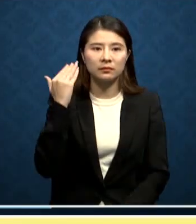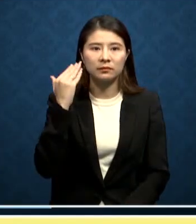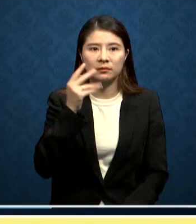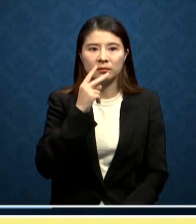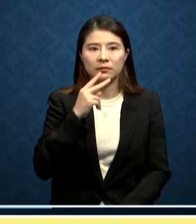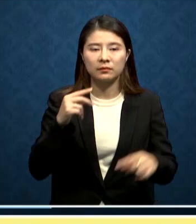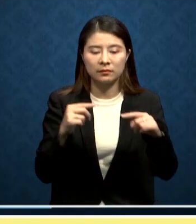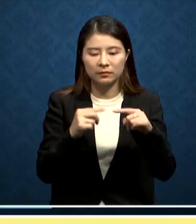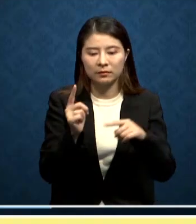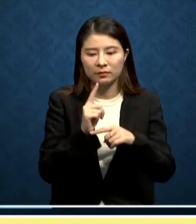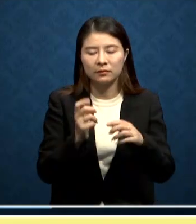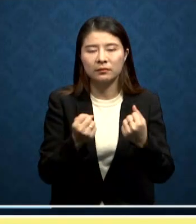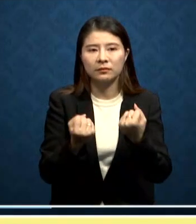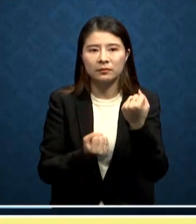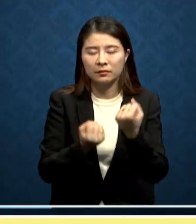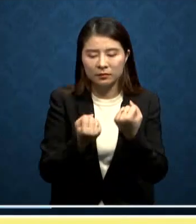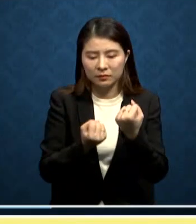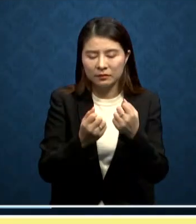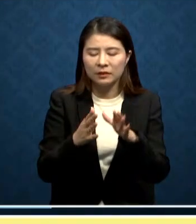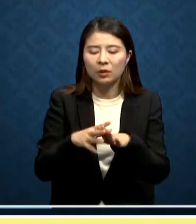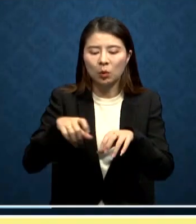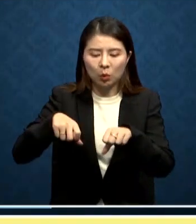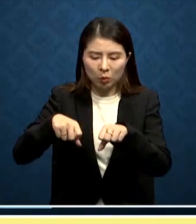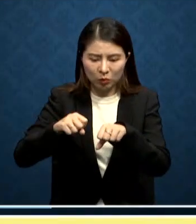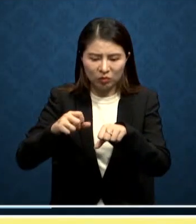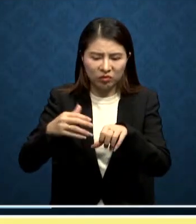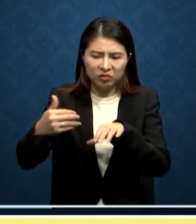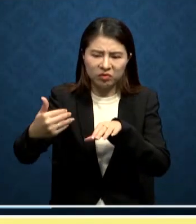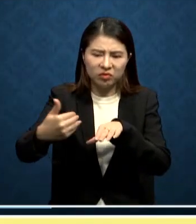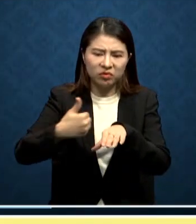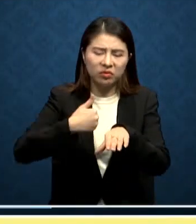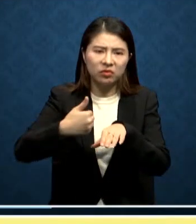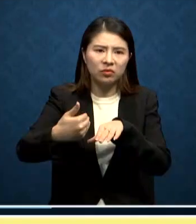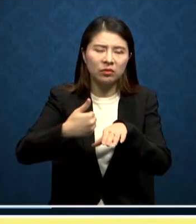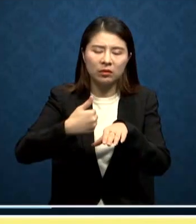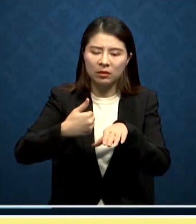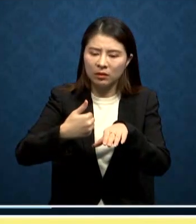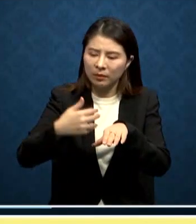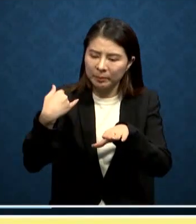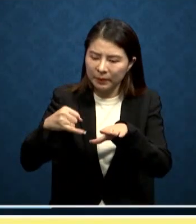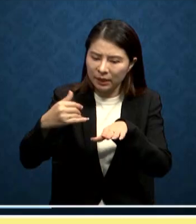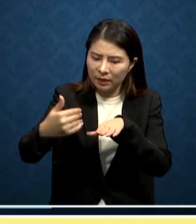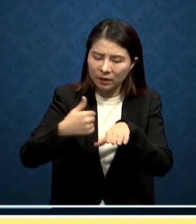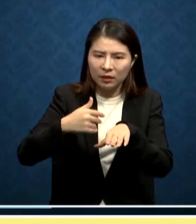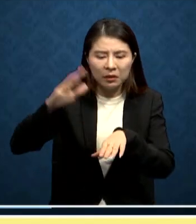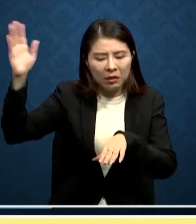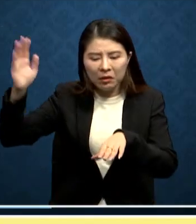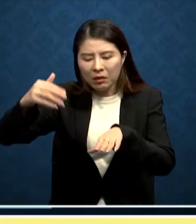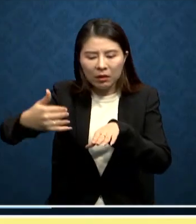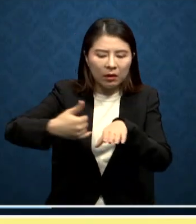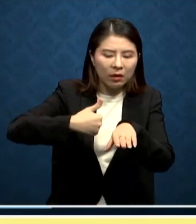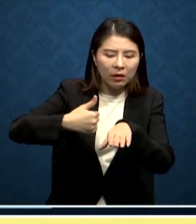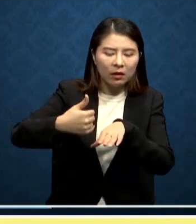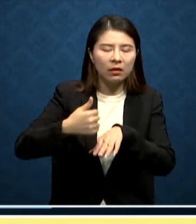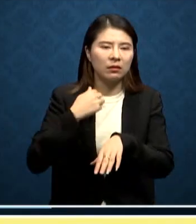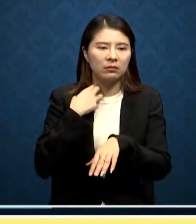นะเห็นว่ารถมอเตอร์ไซค์มขับย้อน2อโบกมือย้อนสอนเขอตลอดเลยอย่างเงี้ยถ้าท่านมี